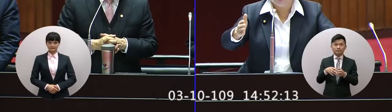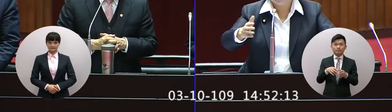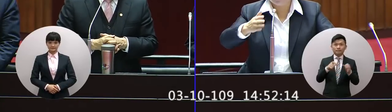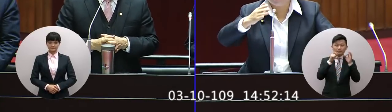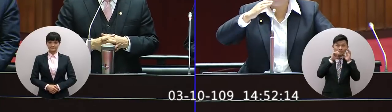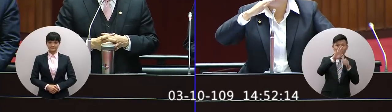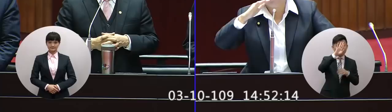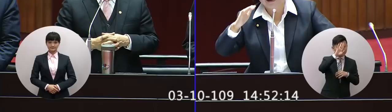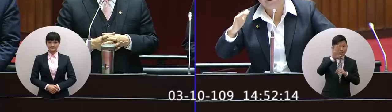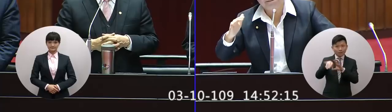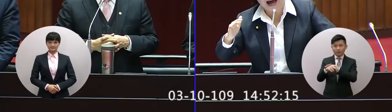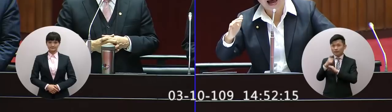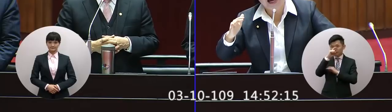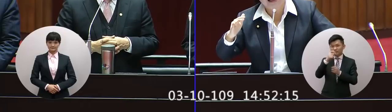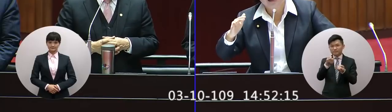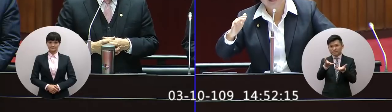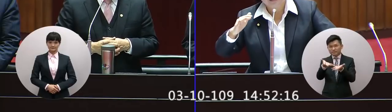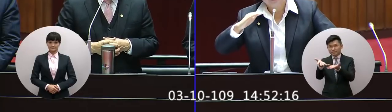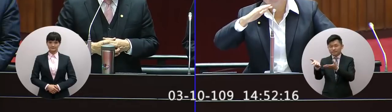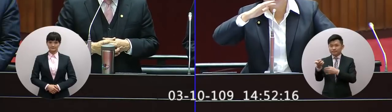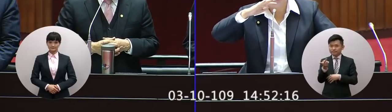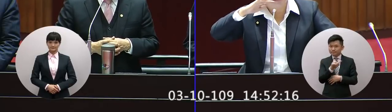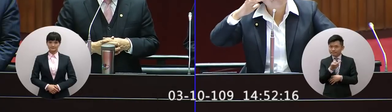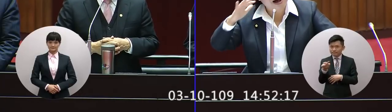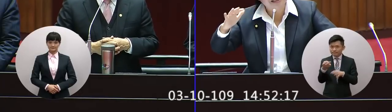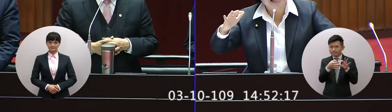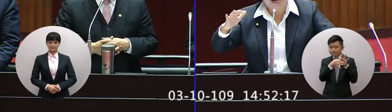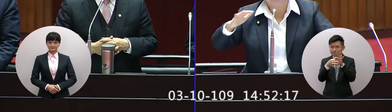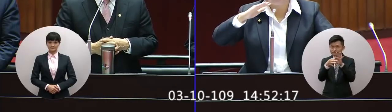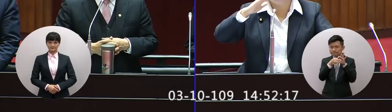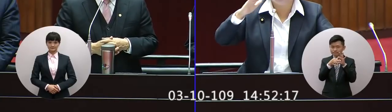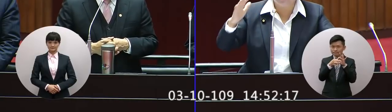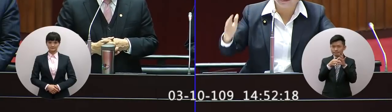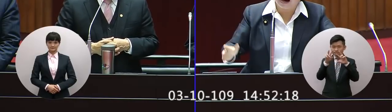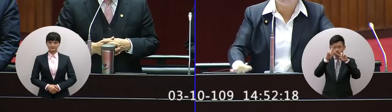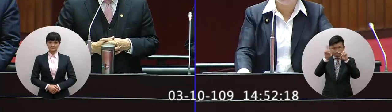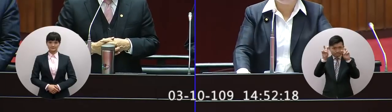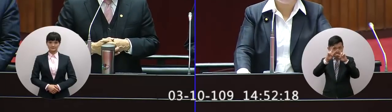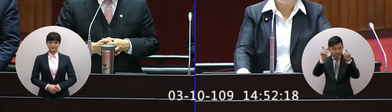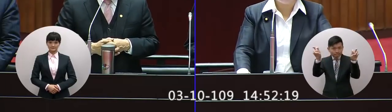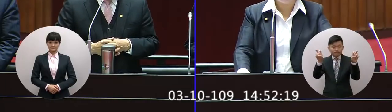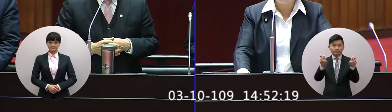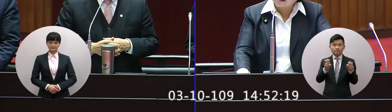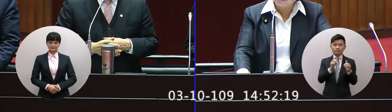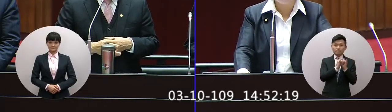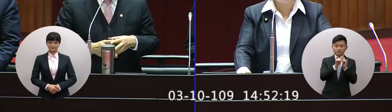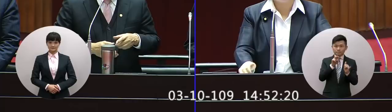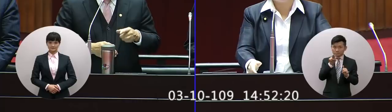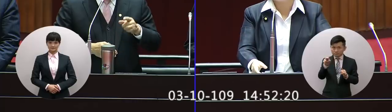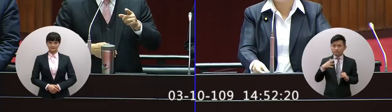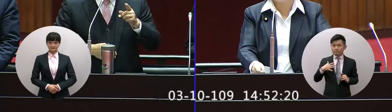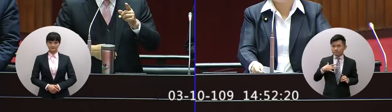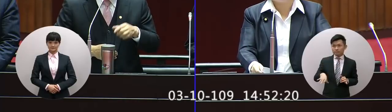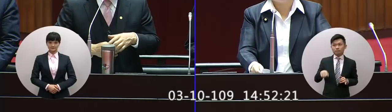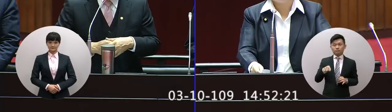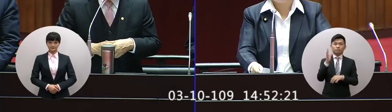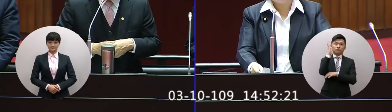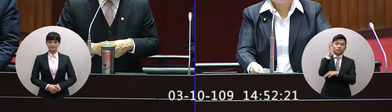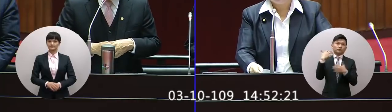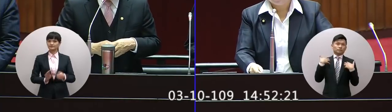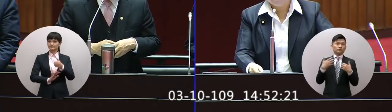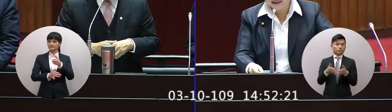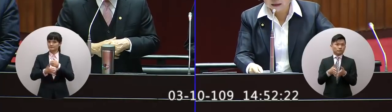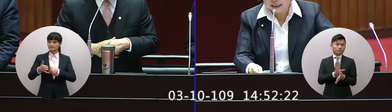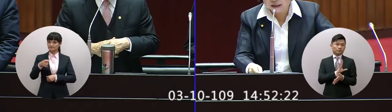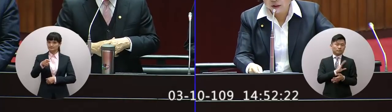污做一个明白的一个方向，让民众了解。这是政府应该要做的。 委